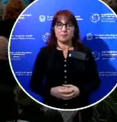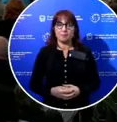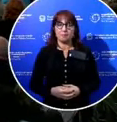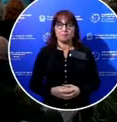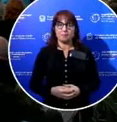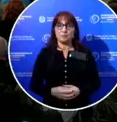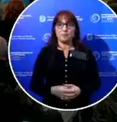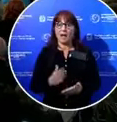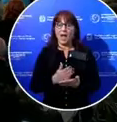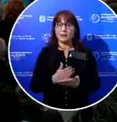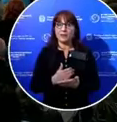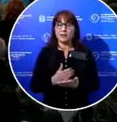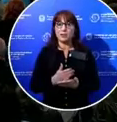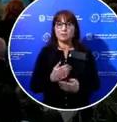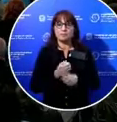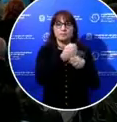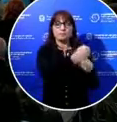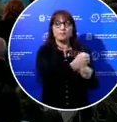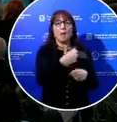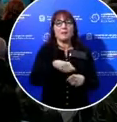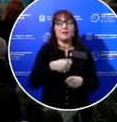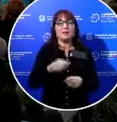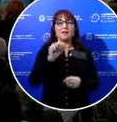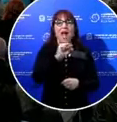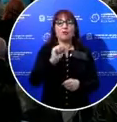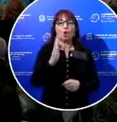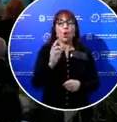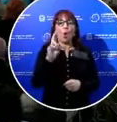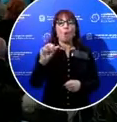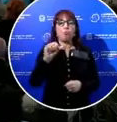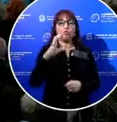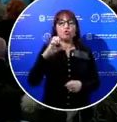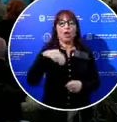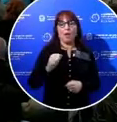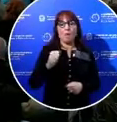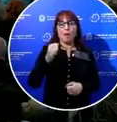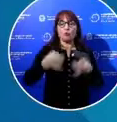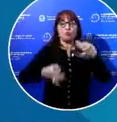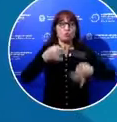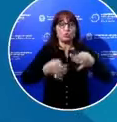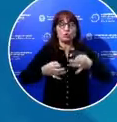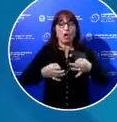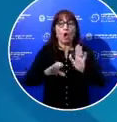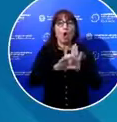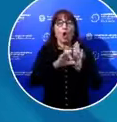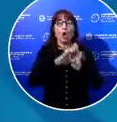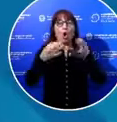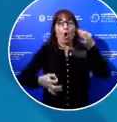Prende ora la parola il Presidente Angelo Buscema, giudice della Corte Costituzionale.